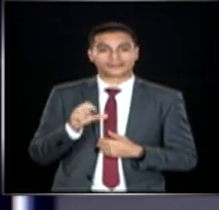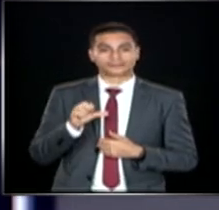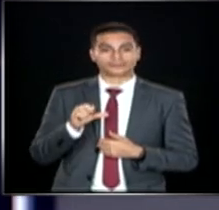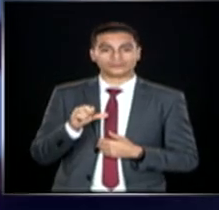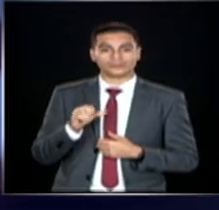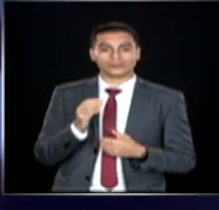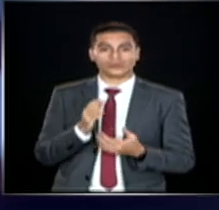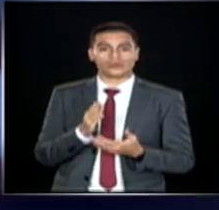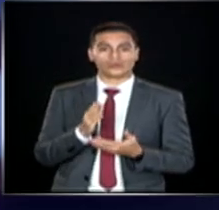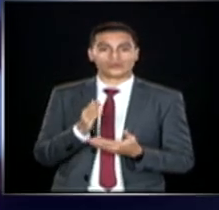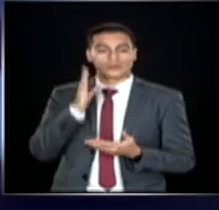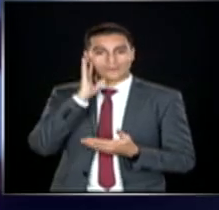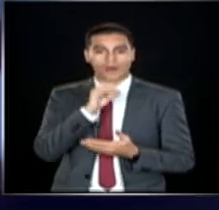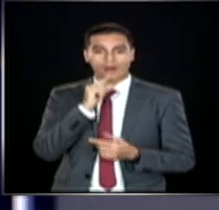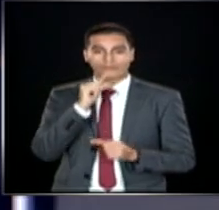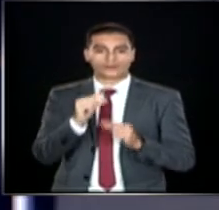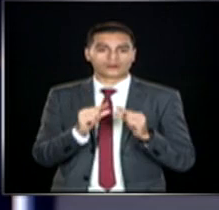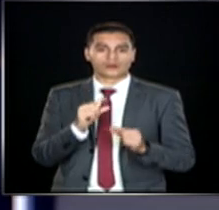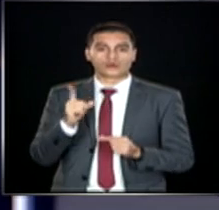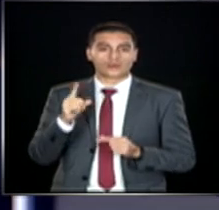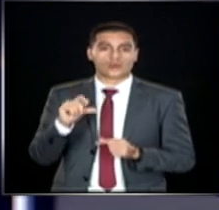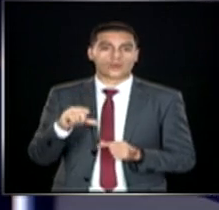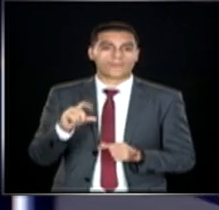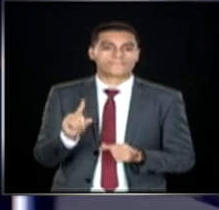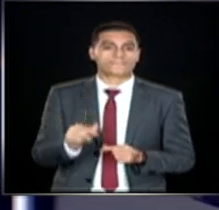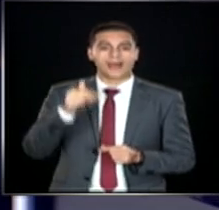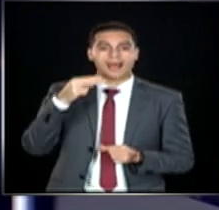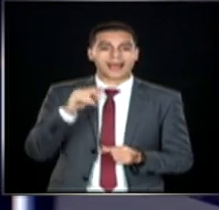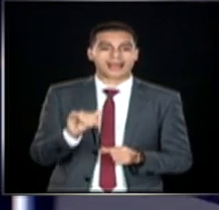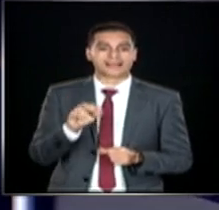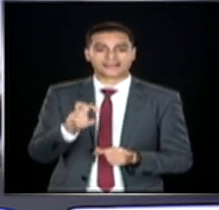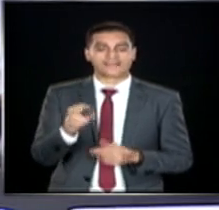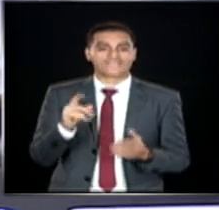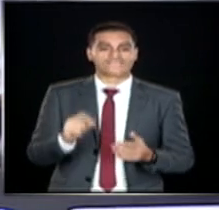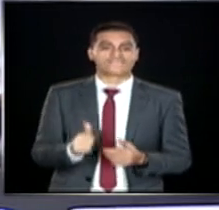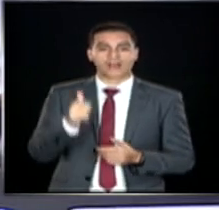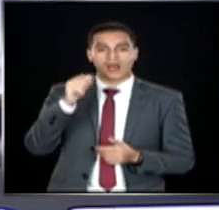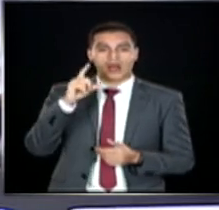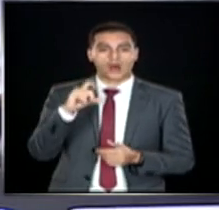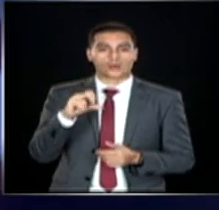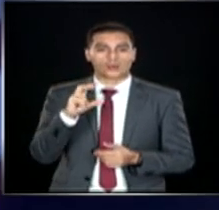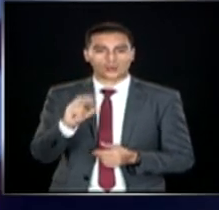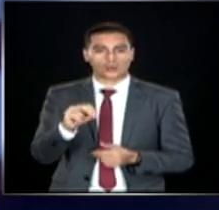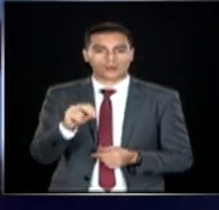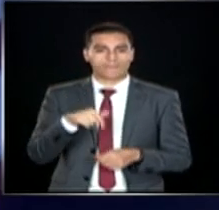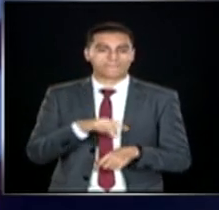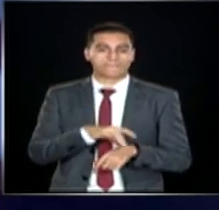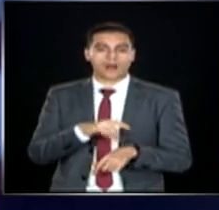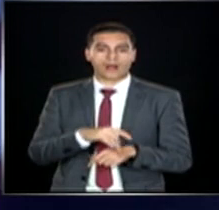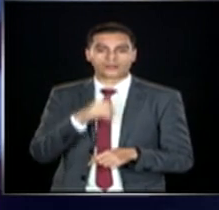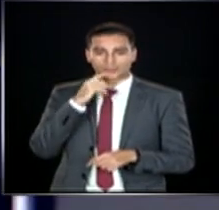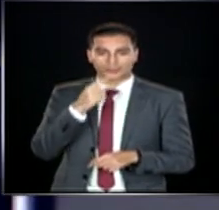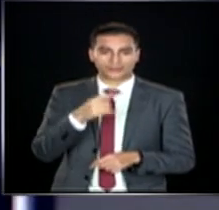رباعية فالو هو مرض يصيب أحد أعضاء جسم الإنسان، فما هو؟ أنتوا الاثنين قلتوا الكبد،